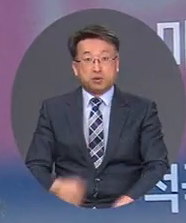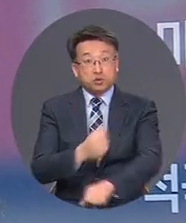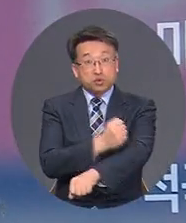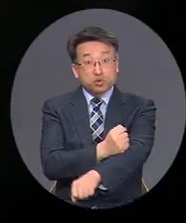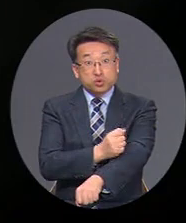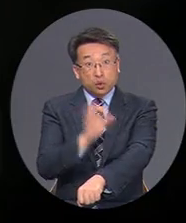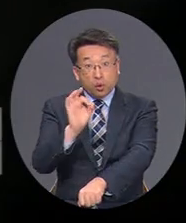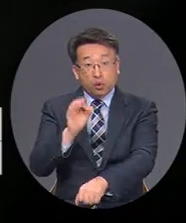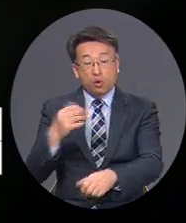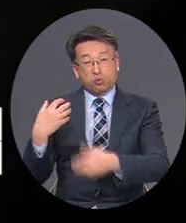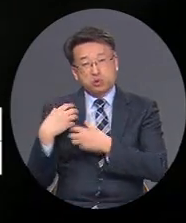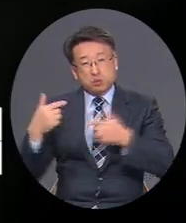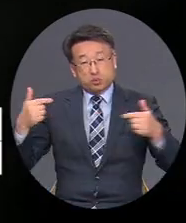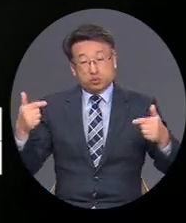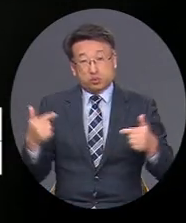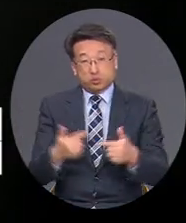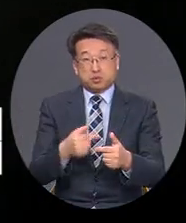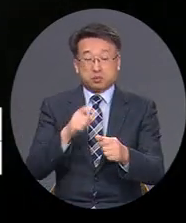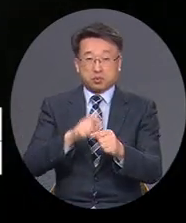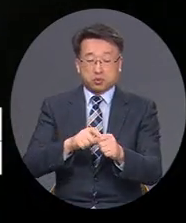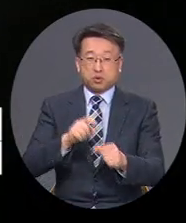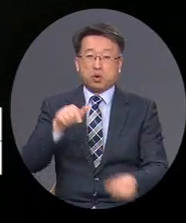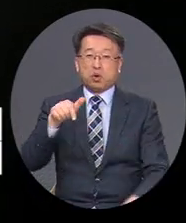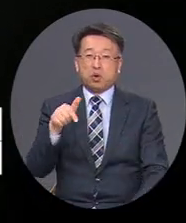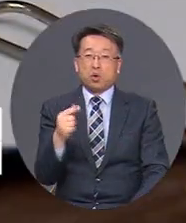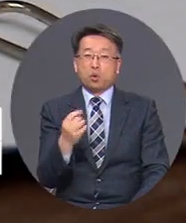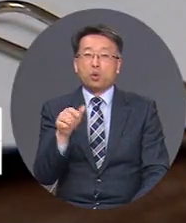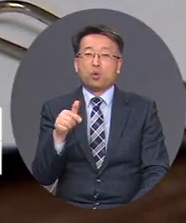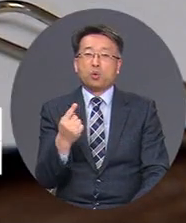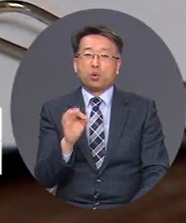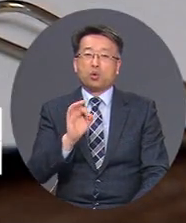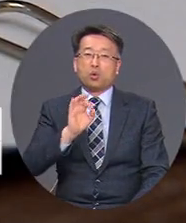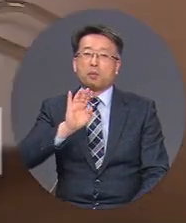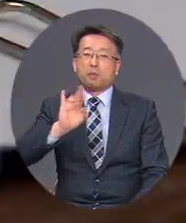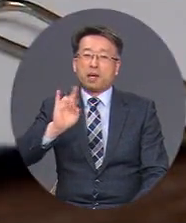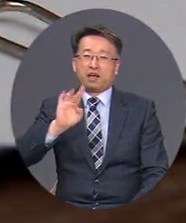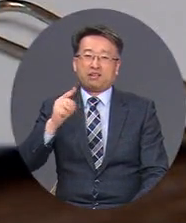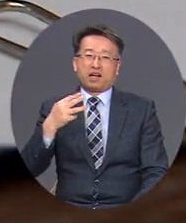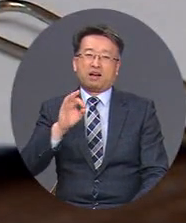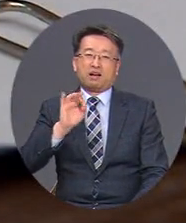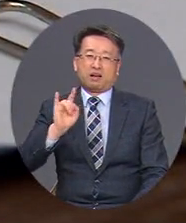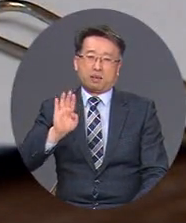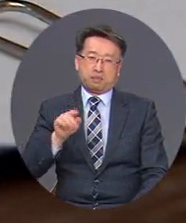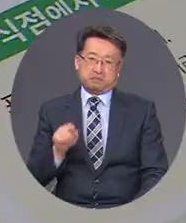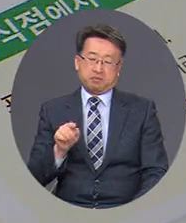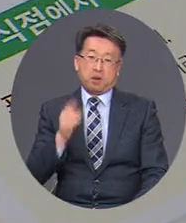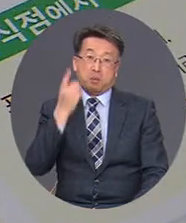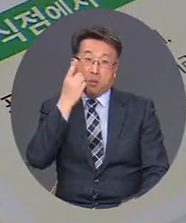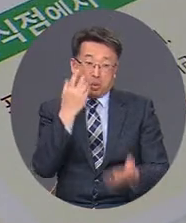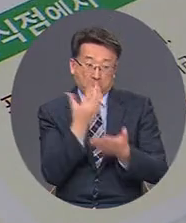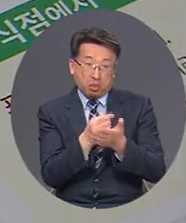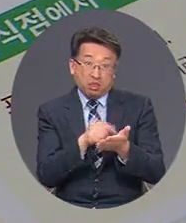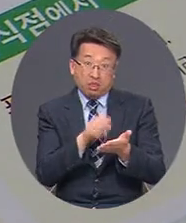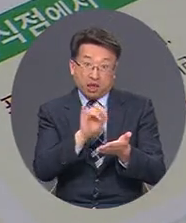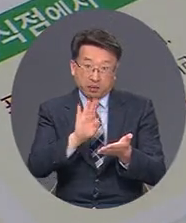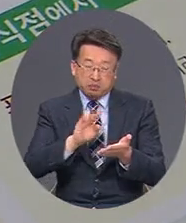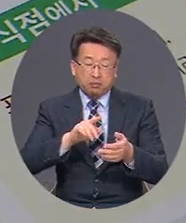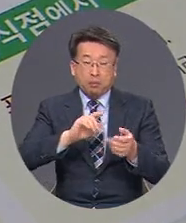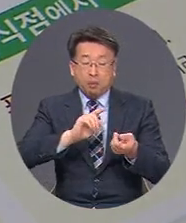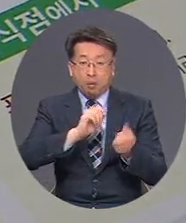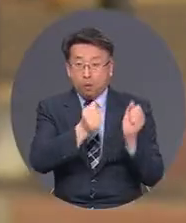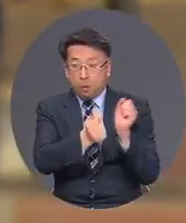부담을 덜어주기 위해 운영 중인 지역 공공 배달앱이 거꾸로 가맹점들에게 과태료